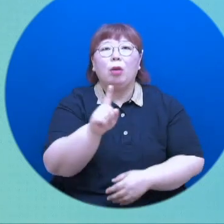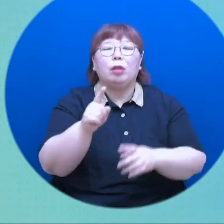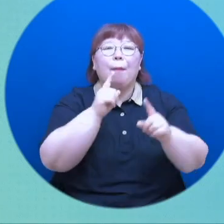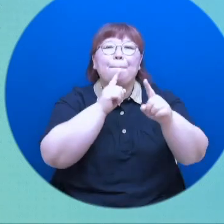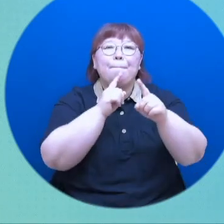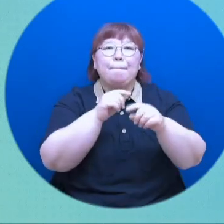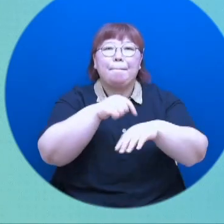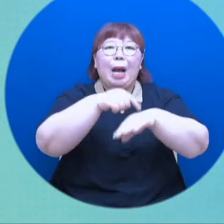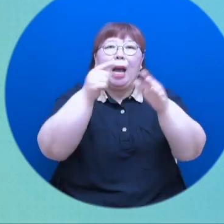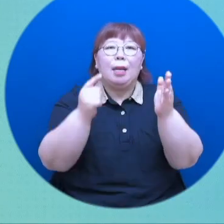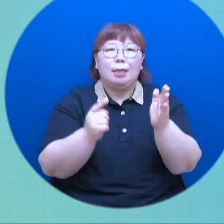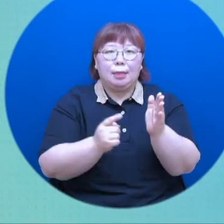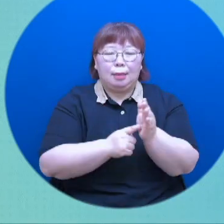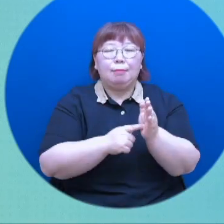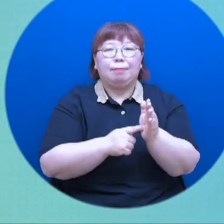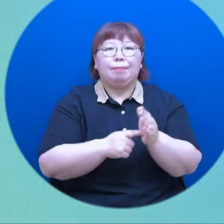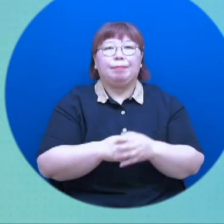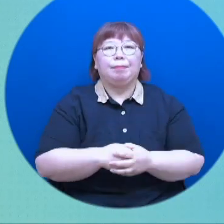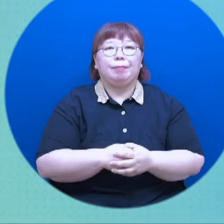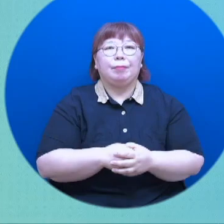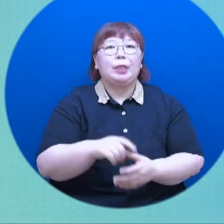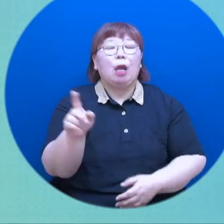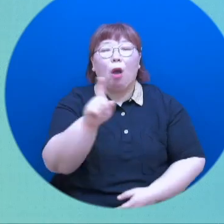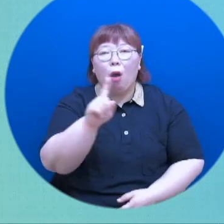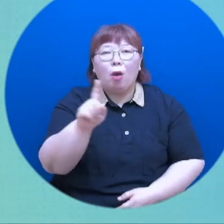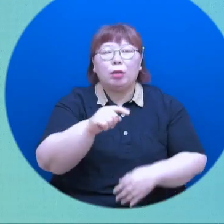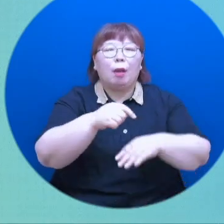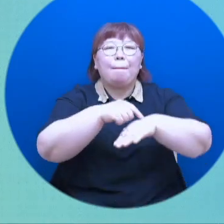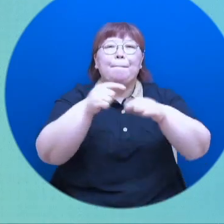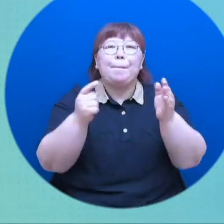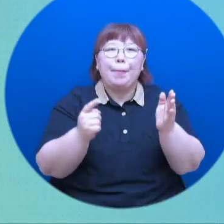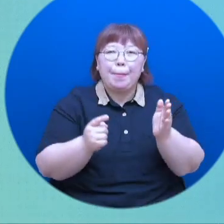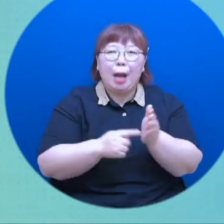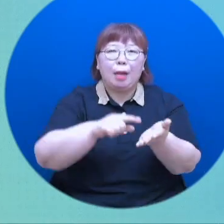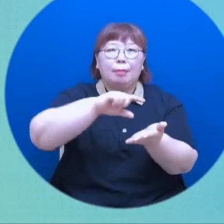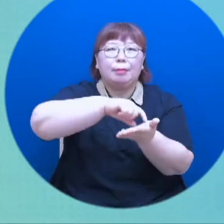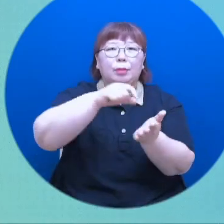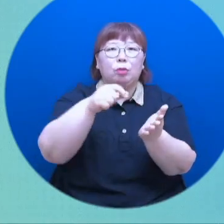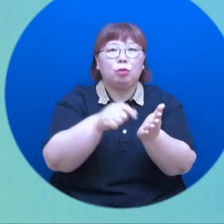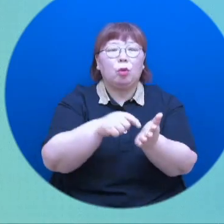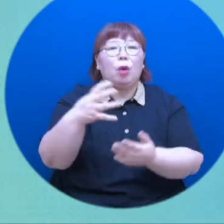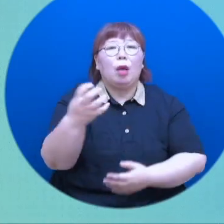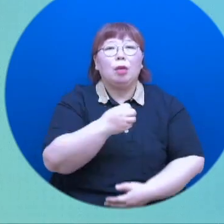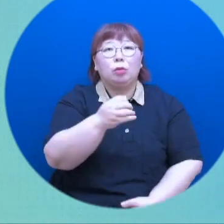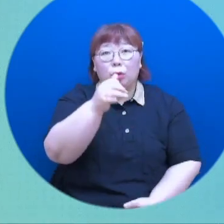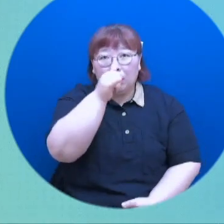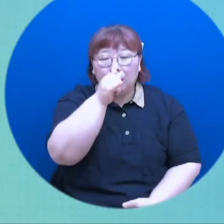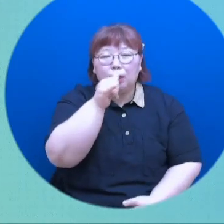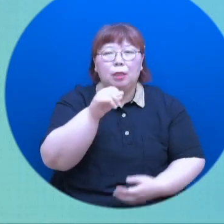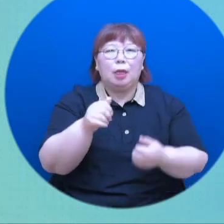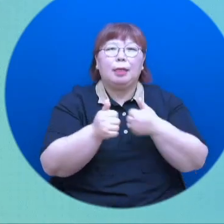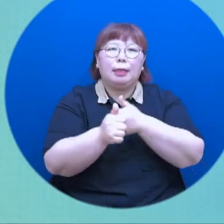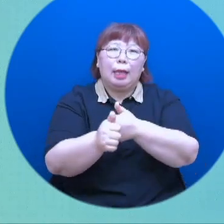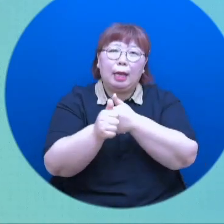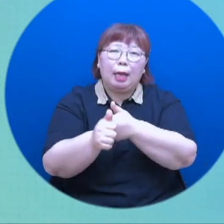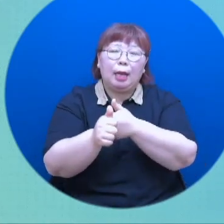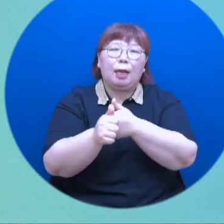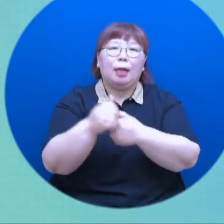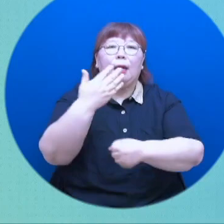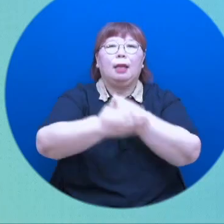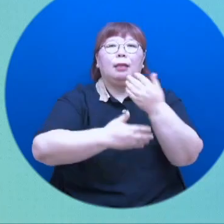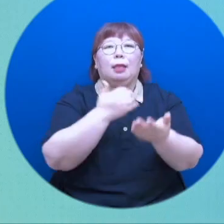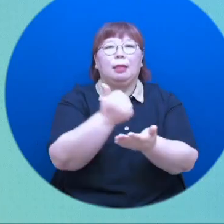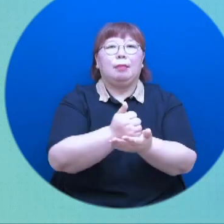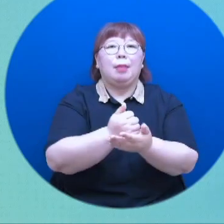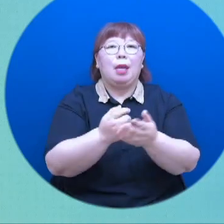마음가짐이었느냐 하는 거예요. 어떤 마음가짐을 가지고 있는 그들에게 하나님께서 회복의 복을